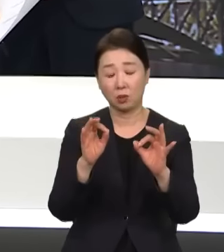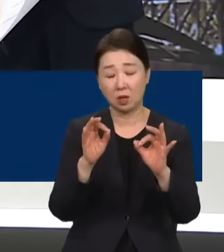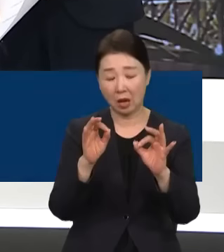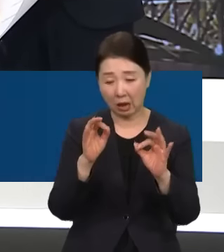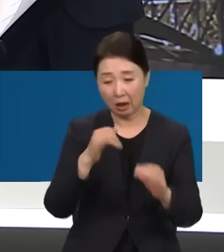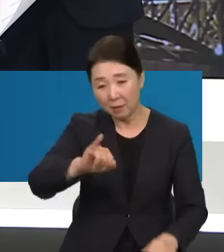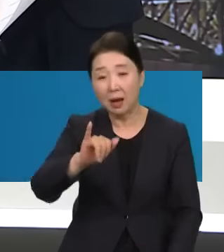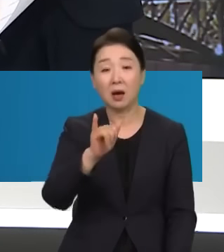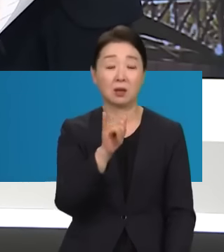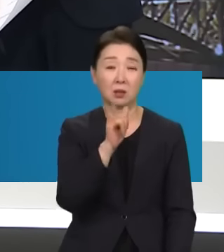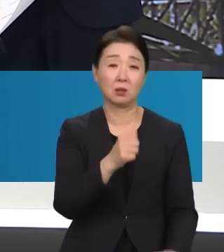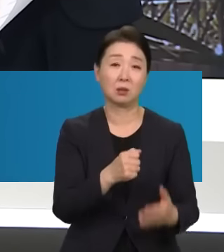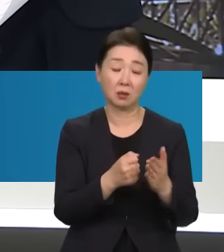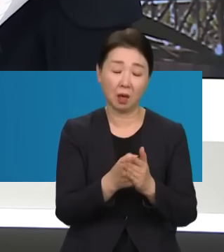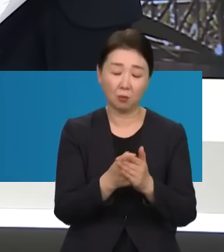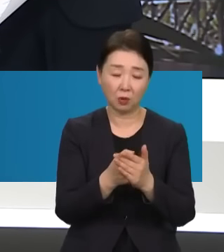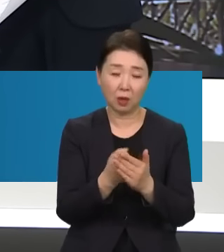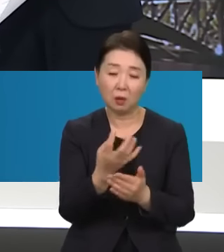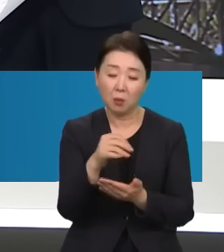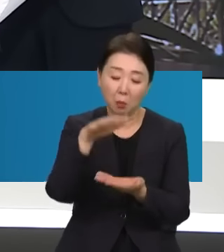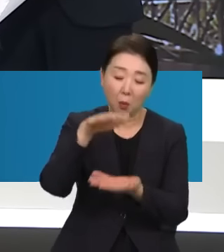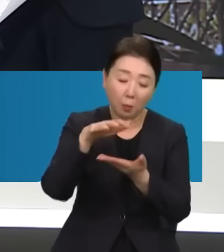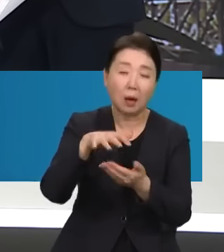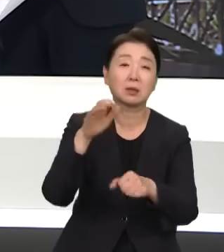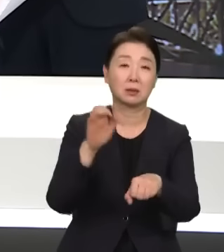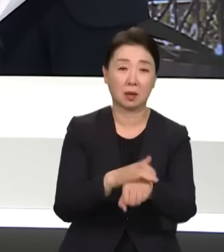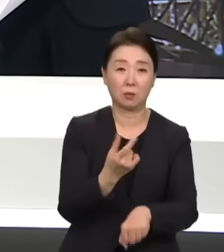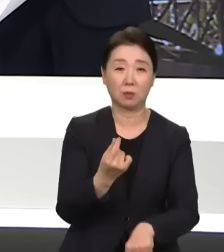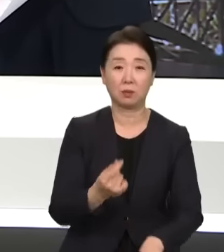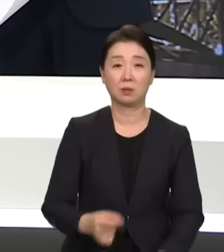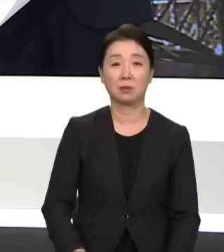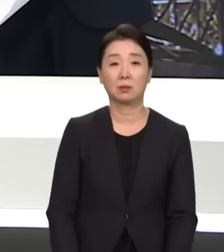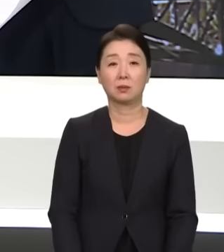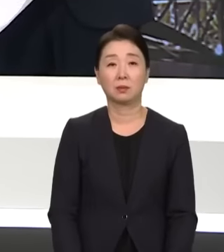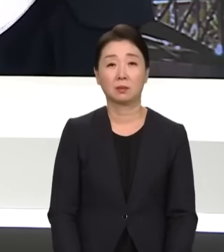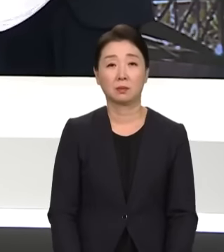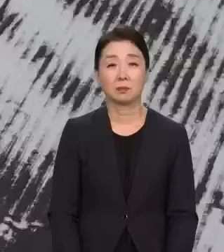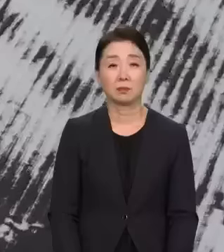발생해서 측정을 잘못한 거였습니다. 이은진 기자가 취재했습니다.